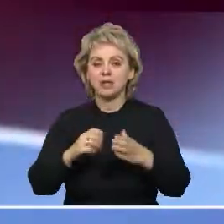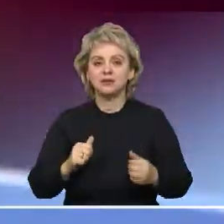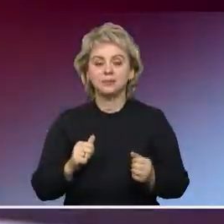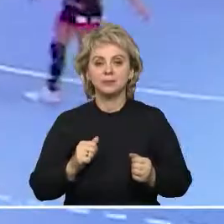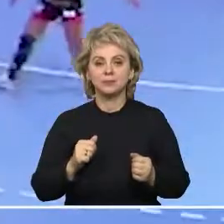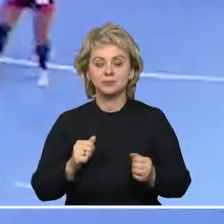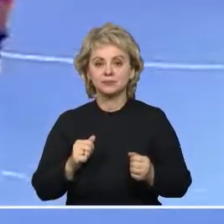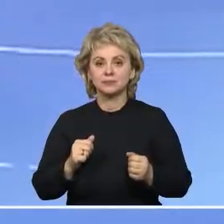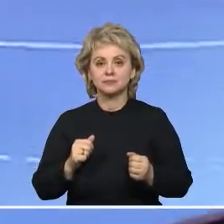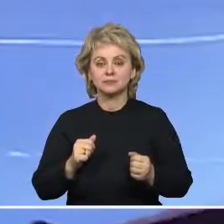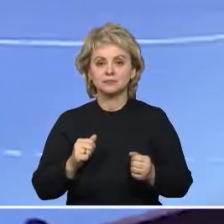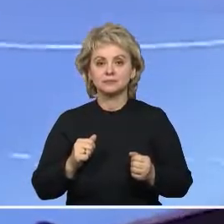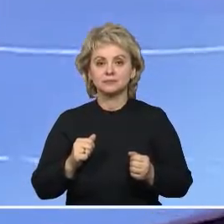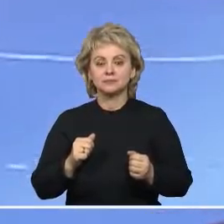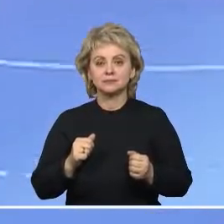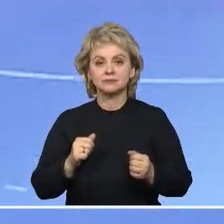команды.